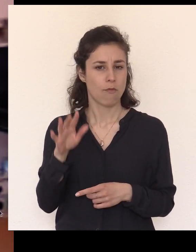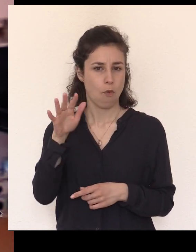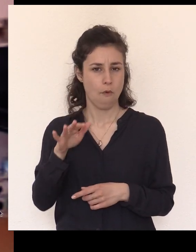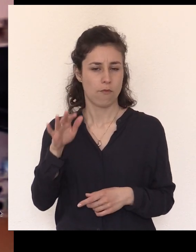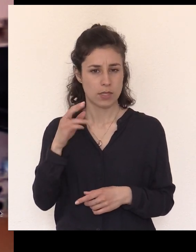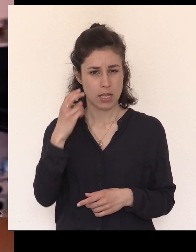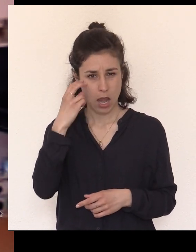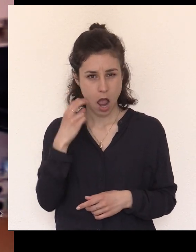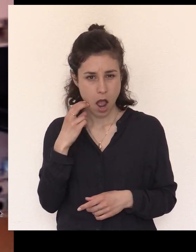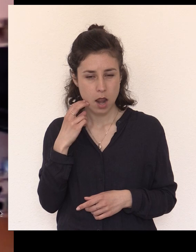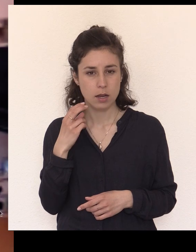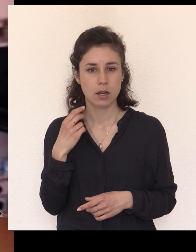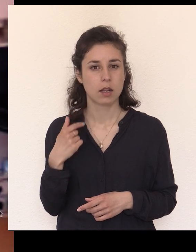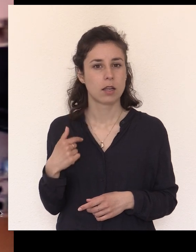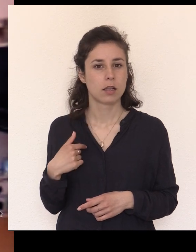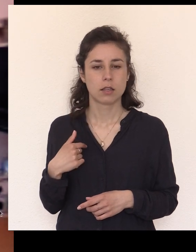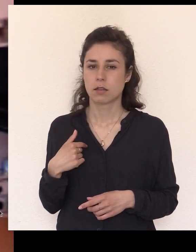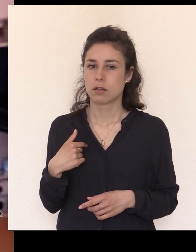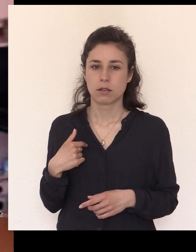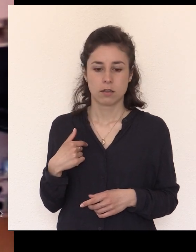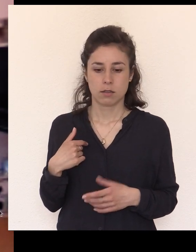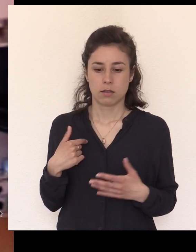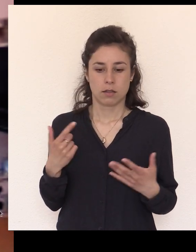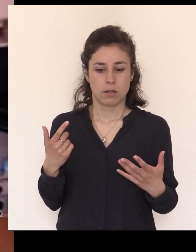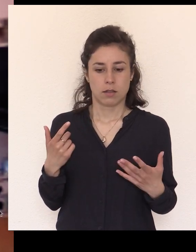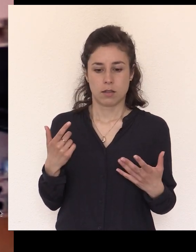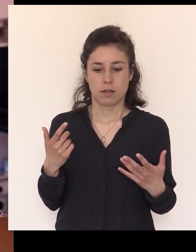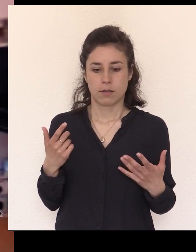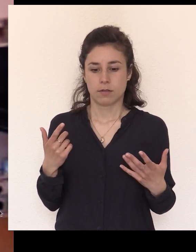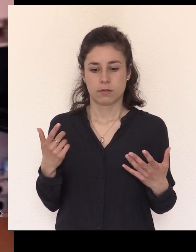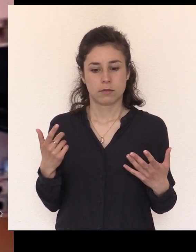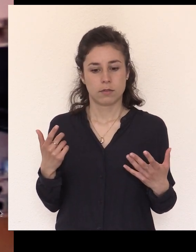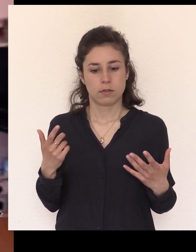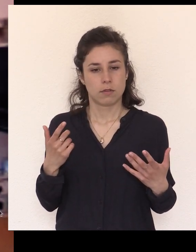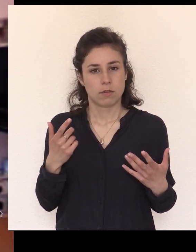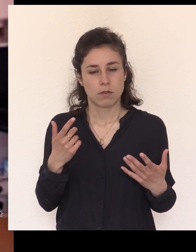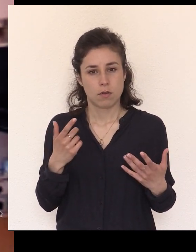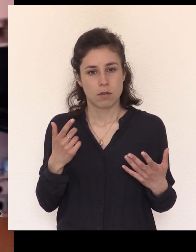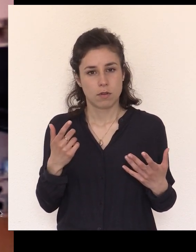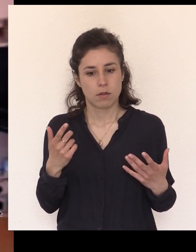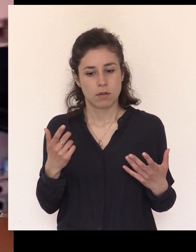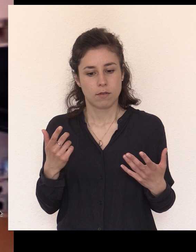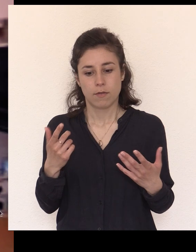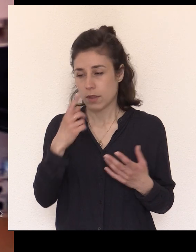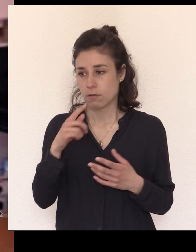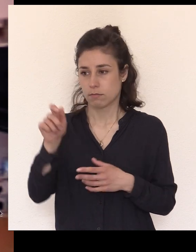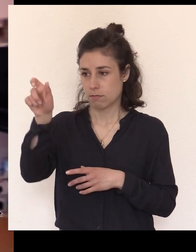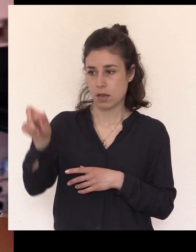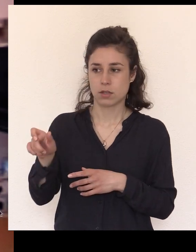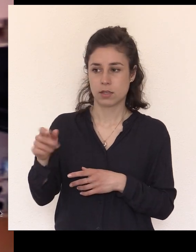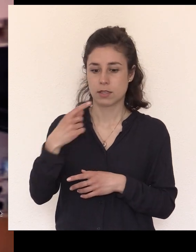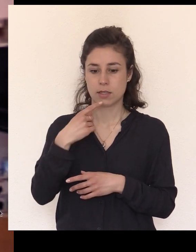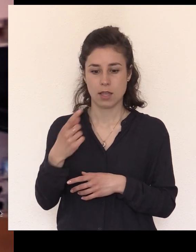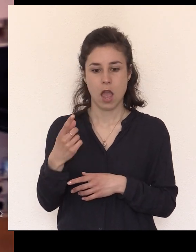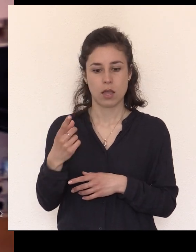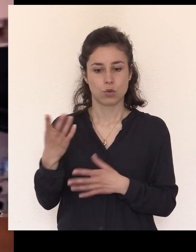15 war, da konnte mich nur ein Mensch sagen, ey, das